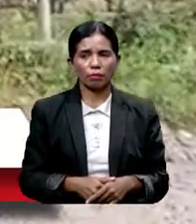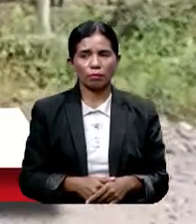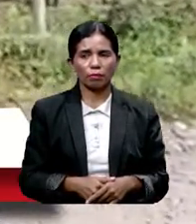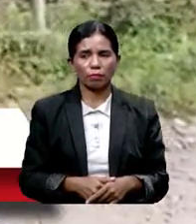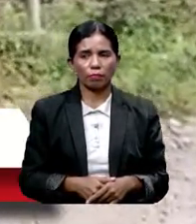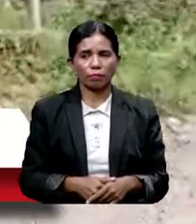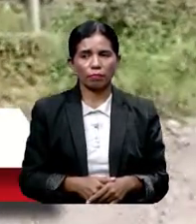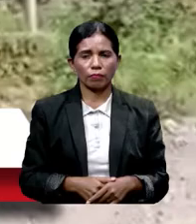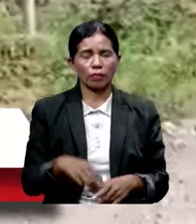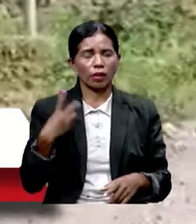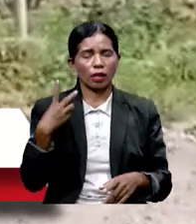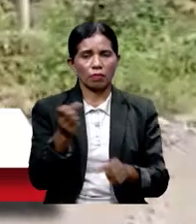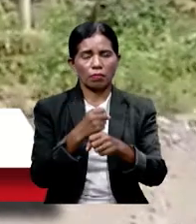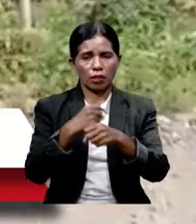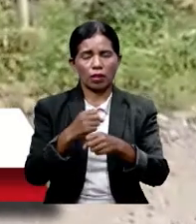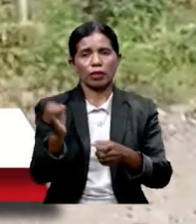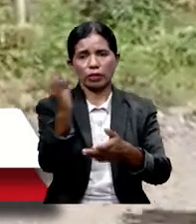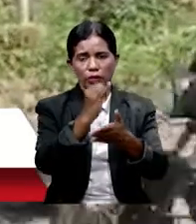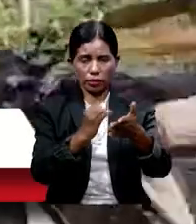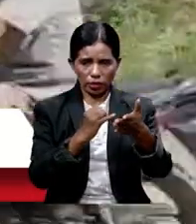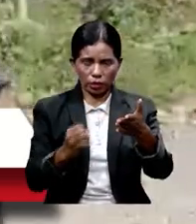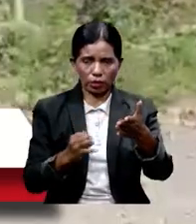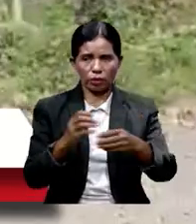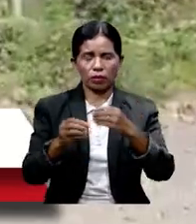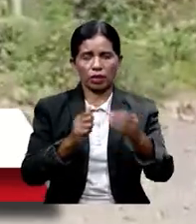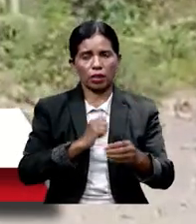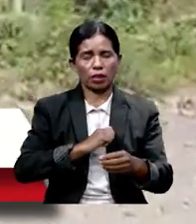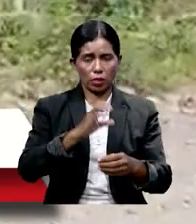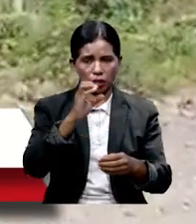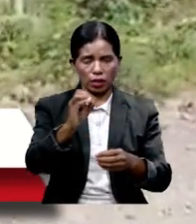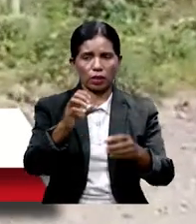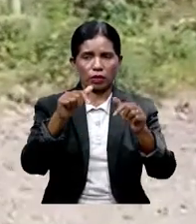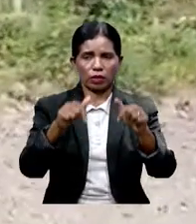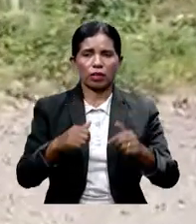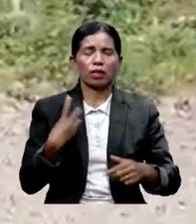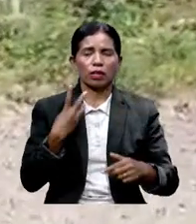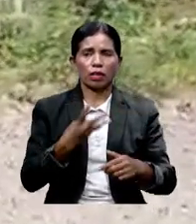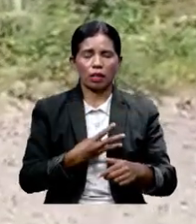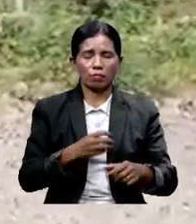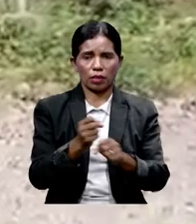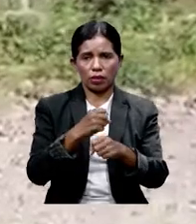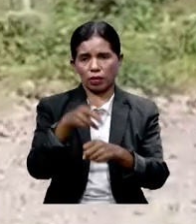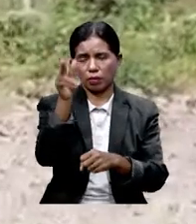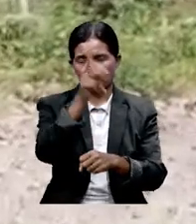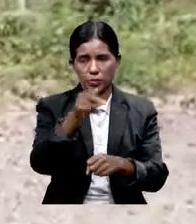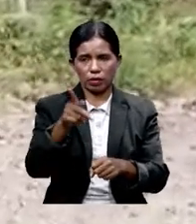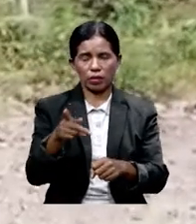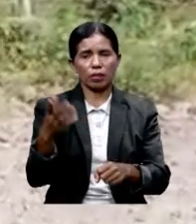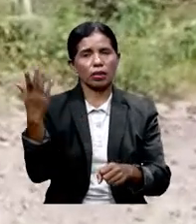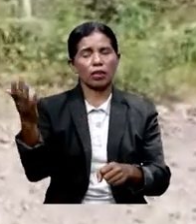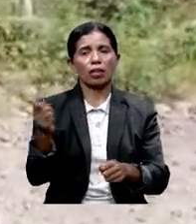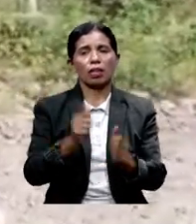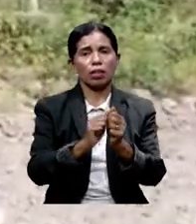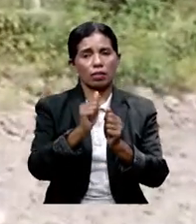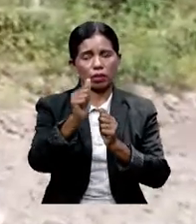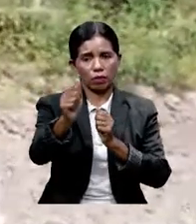untuk mendesain jalan-jalan di kota Ainaro ini. Dengan daftar jalan tentu ada di catatan kami, catatan